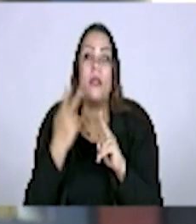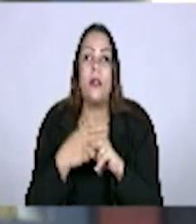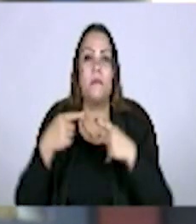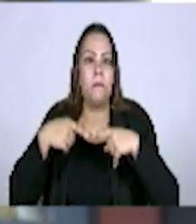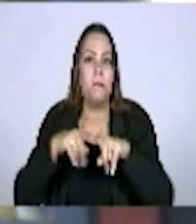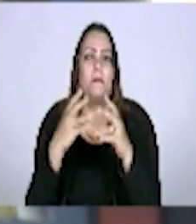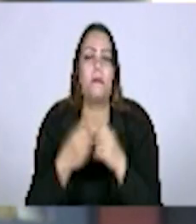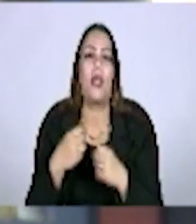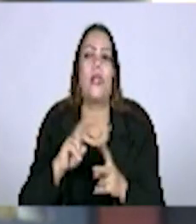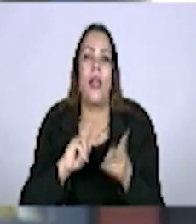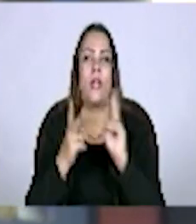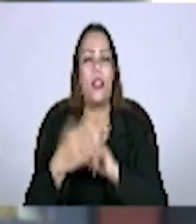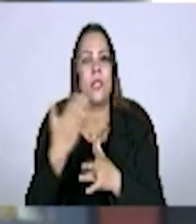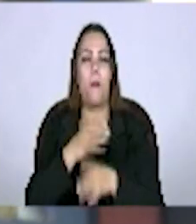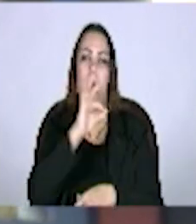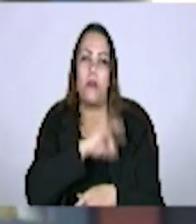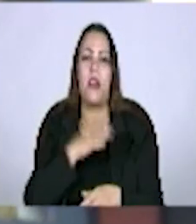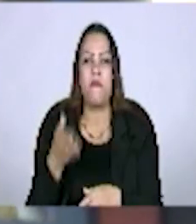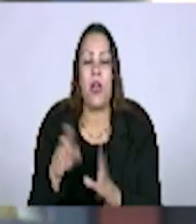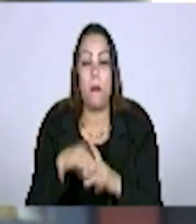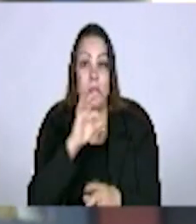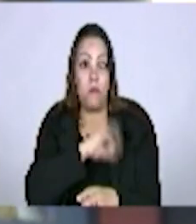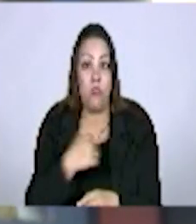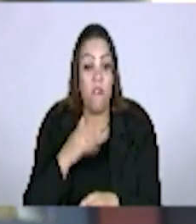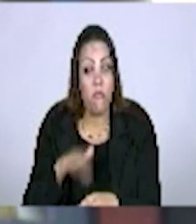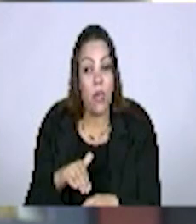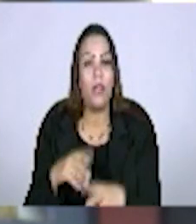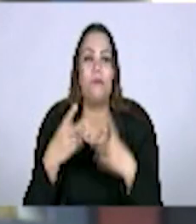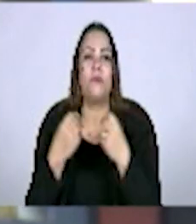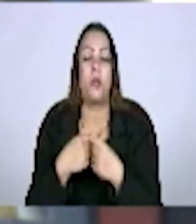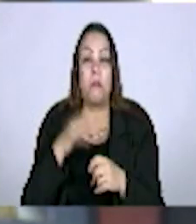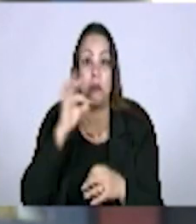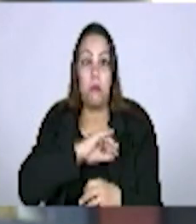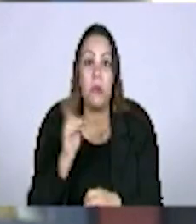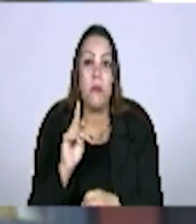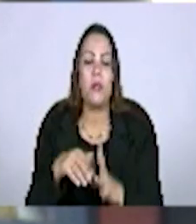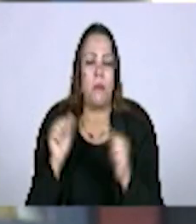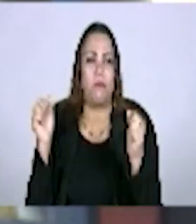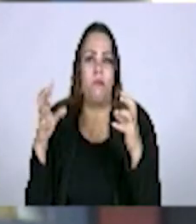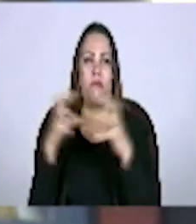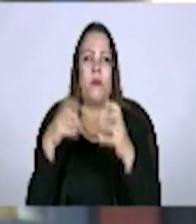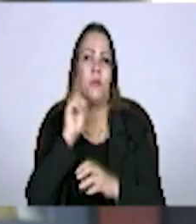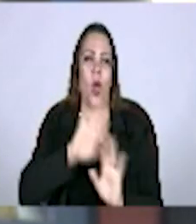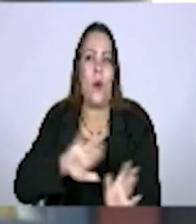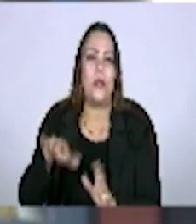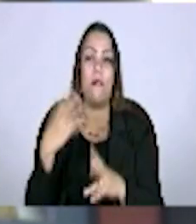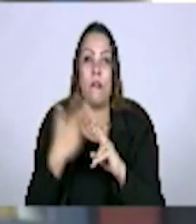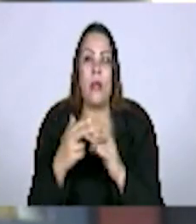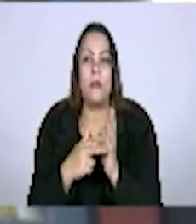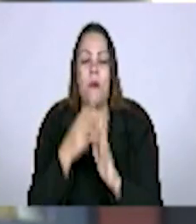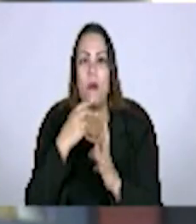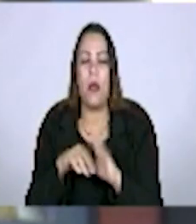طالما انه مع مصلحته واذا كان التغيير مش مع مصلحته تلاقيه دايما يهاجمه واحنا بنشوف ده كتير في الحياه العامه تلاقي الناس بتغير